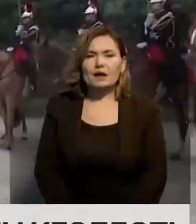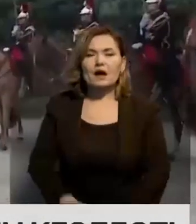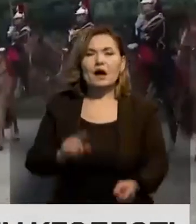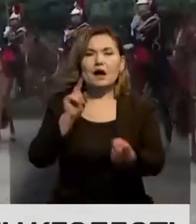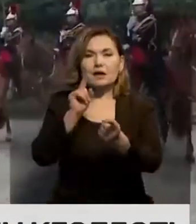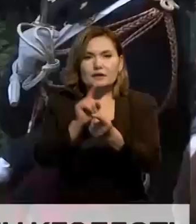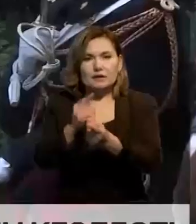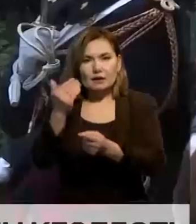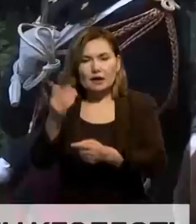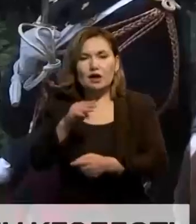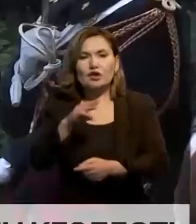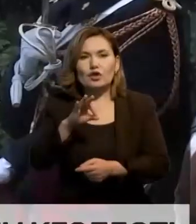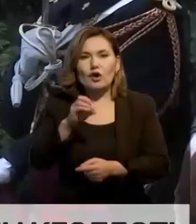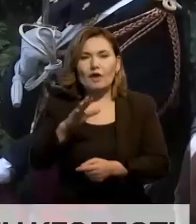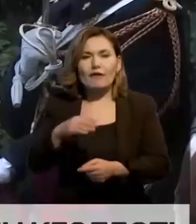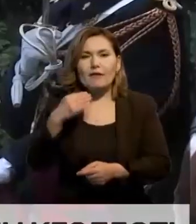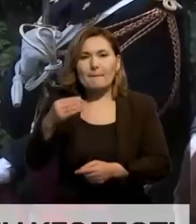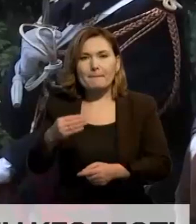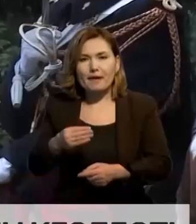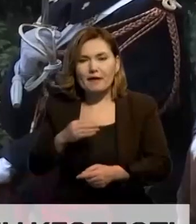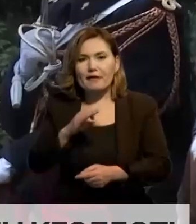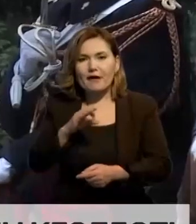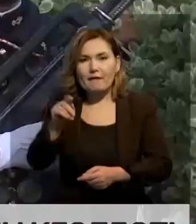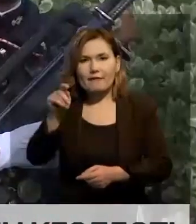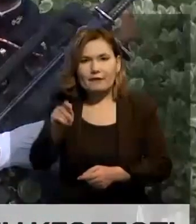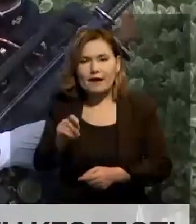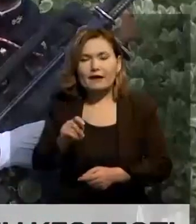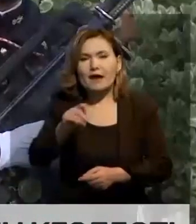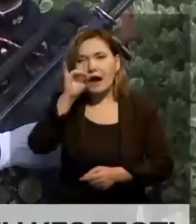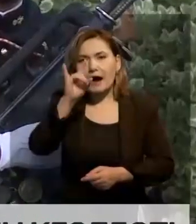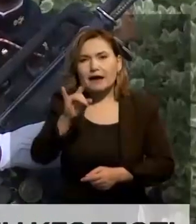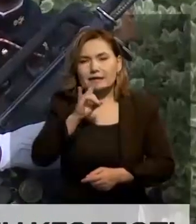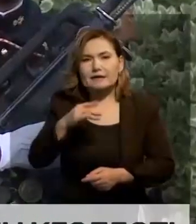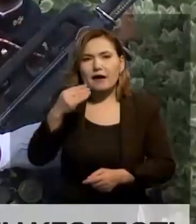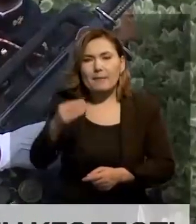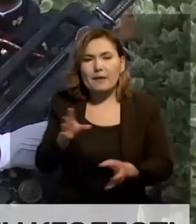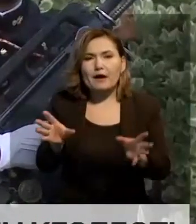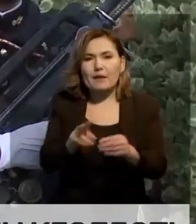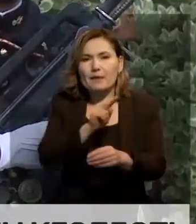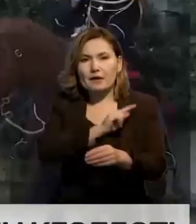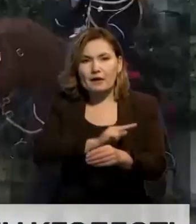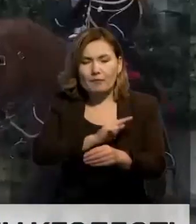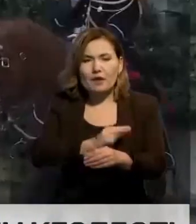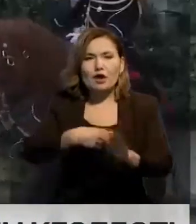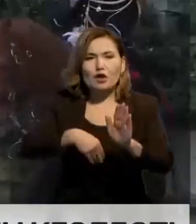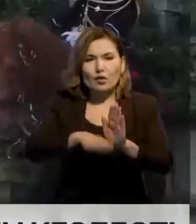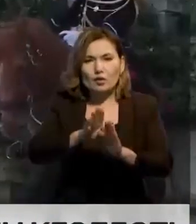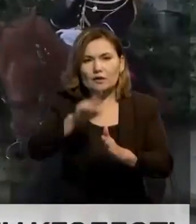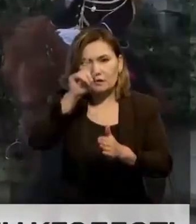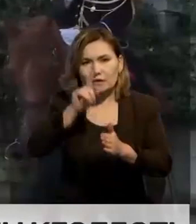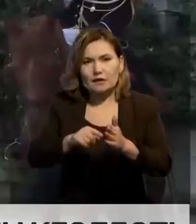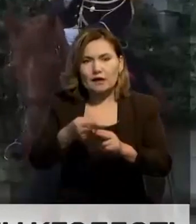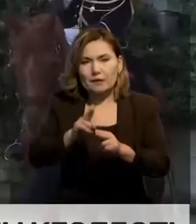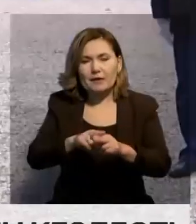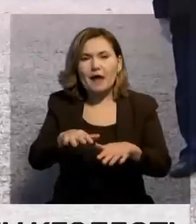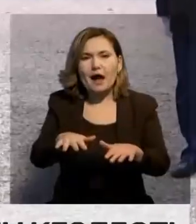Кездесу барысында Қасым Жомарт Тоқаев Парижге жасаған ресми сапары екі ел арасындағы көп жақты ынтымақтастыққа тың серпін беретінін атап өтті.